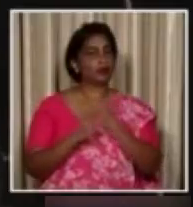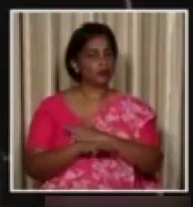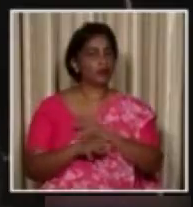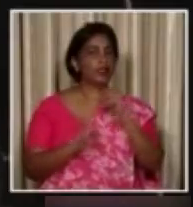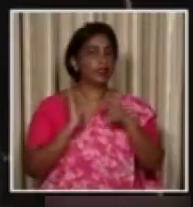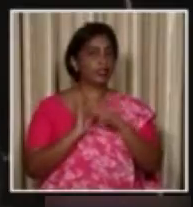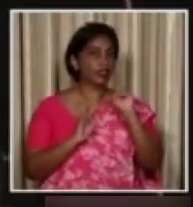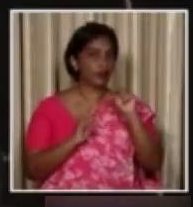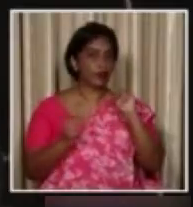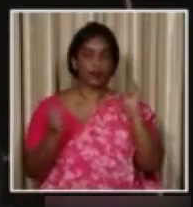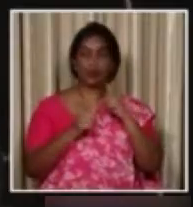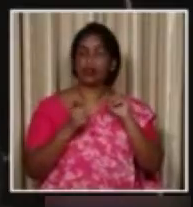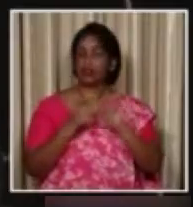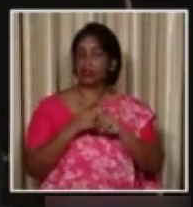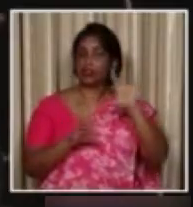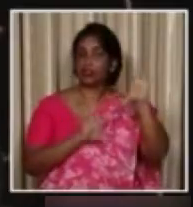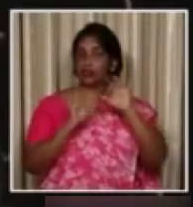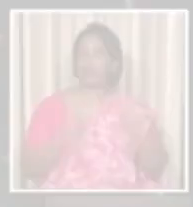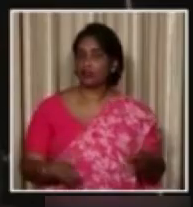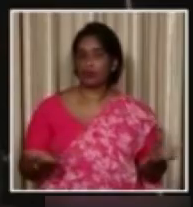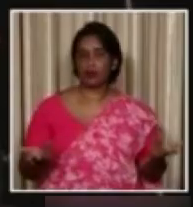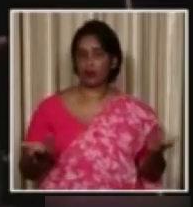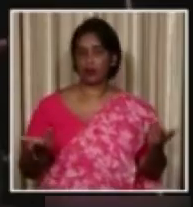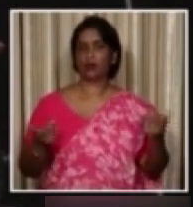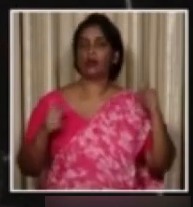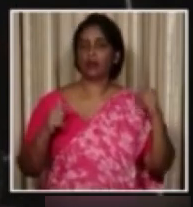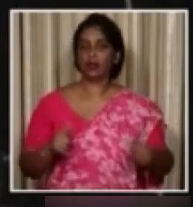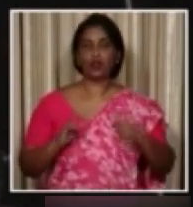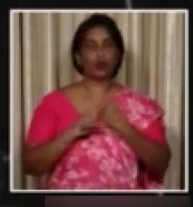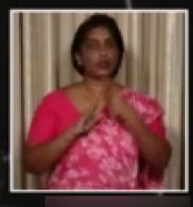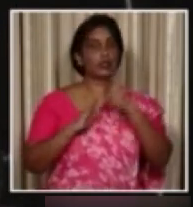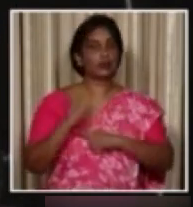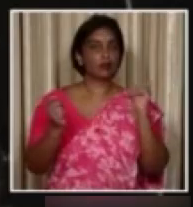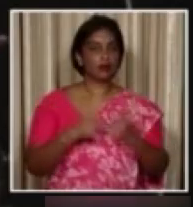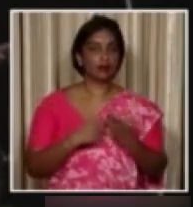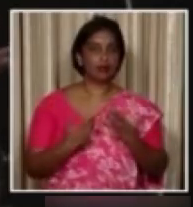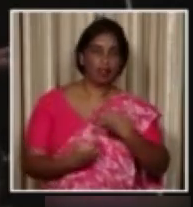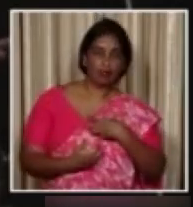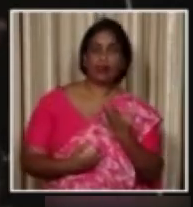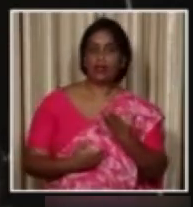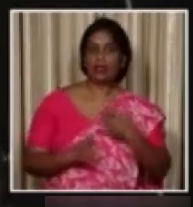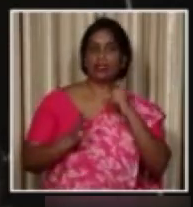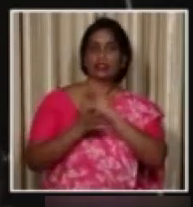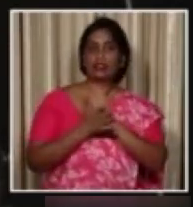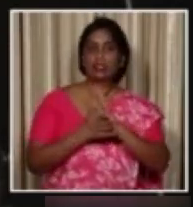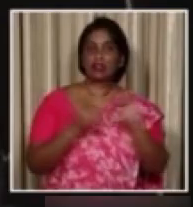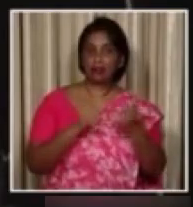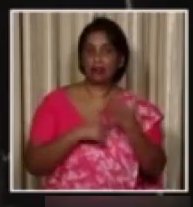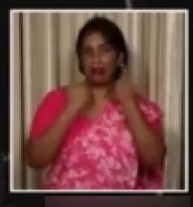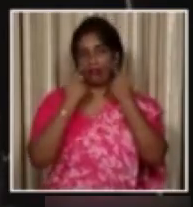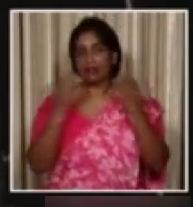T20 තරඟාවලියේ තෝරගත්තේ ක්‍රීඩකයෝ අද මොකද වෙලා තියෙන්නේ? අද කුසල් ජනිත් ගහනකොට ඇඬෙන්නේ නැති. අද චන්දිමාල්ලා ගහනකොට ඇඬෙන්නේ